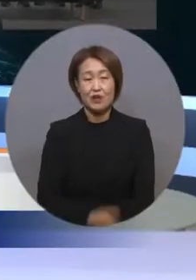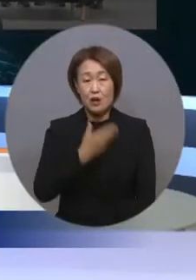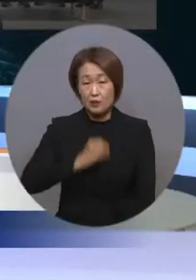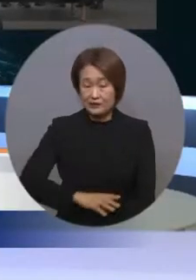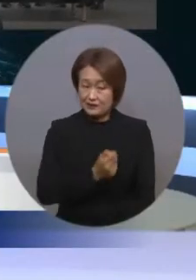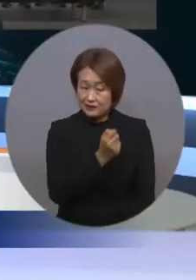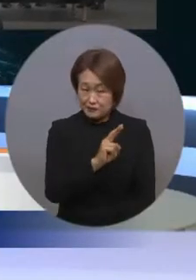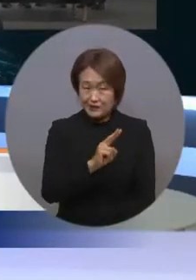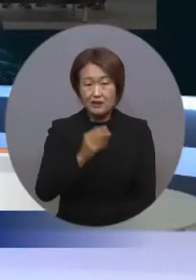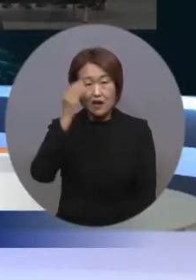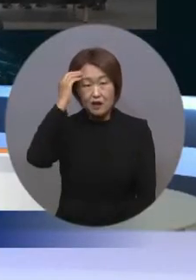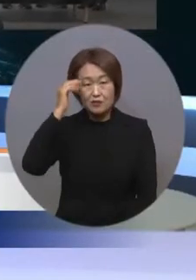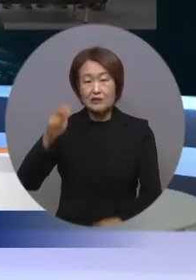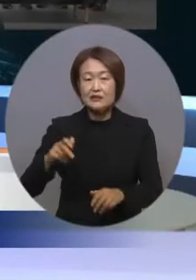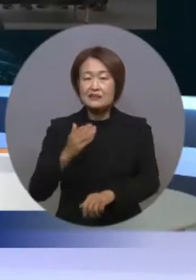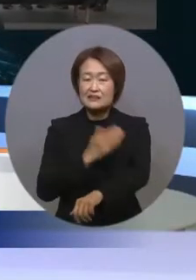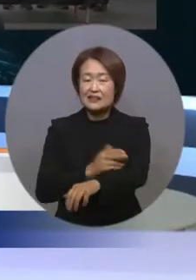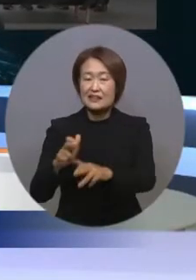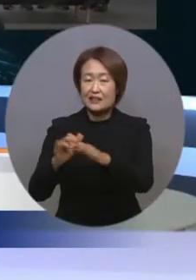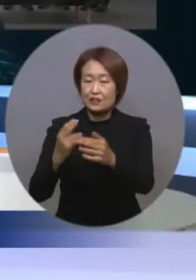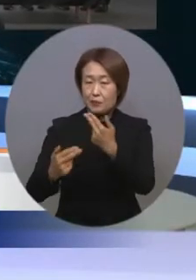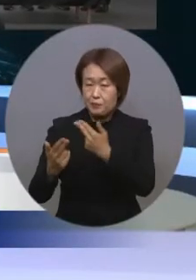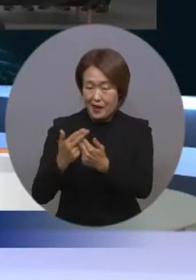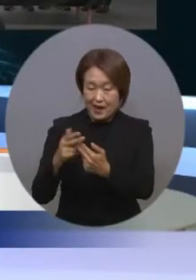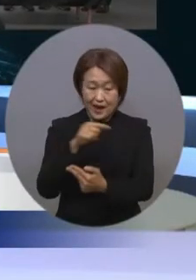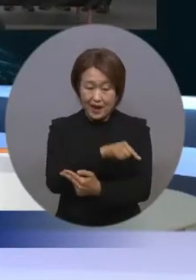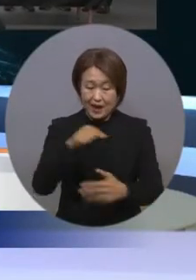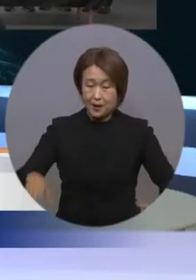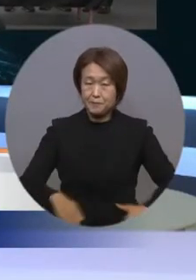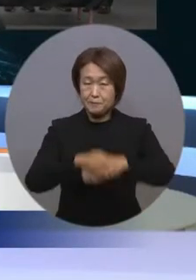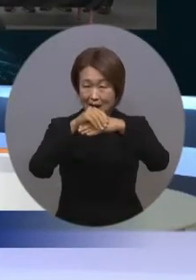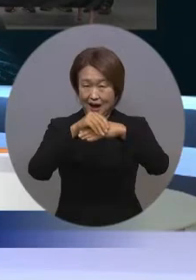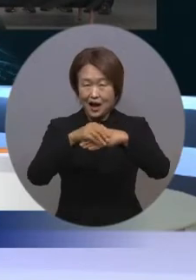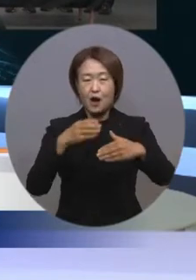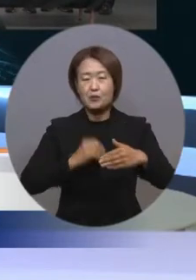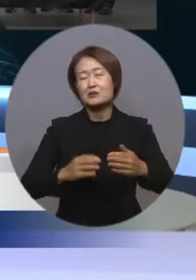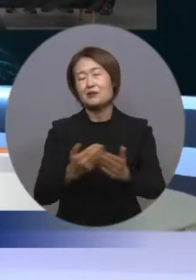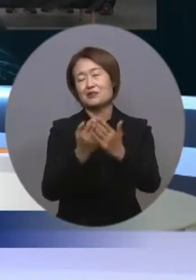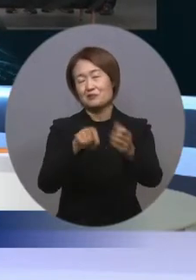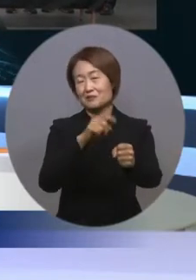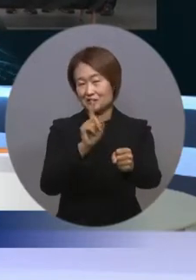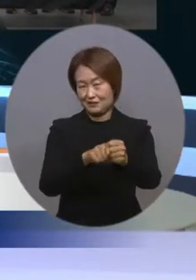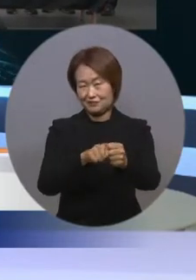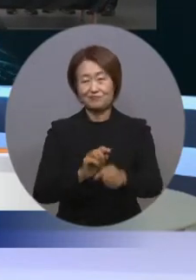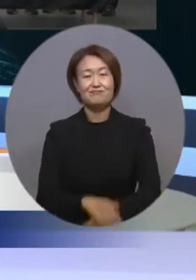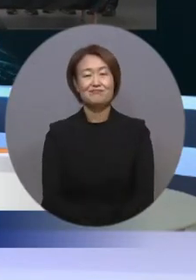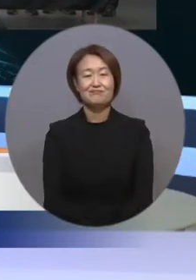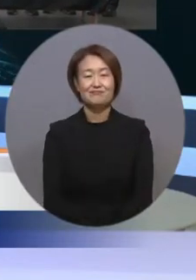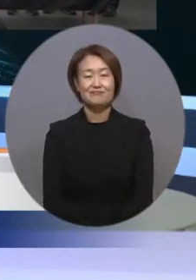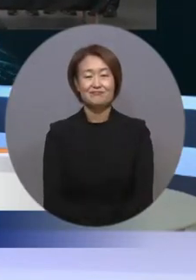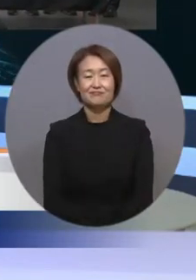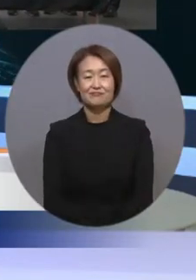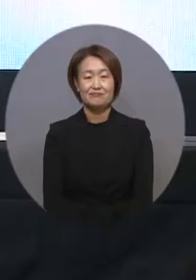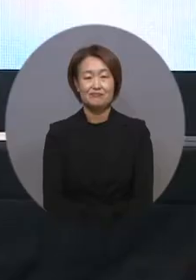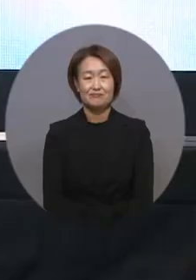복지TV와 지체장애인협회가 장애인 복지 발전을 위해 손을 맞잡았습니다. 정두리 기자가 전합니다.